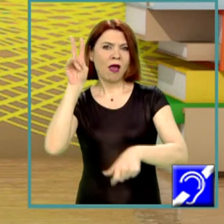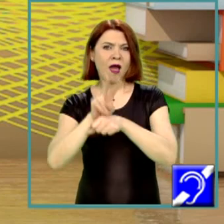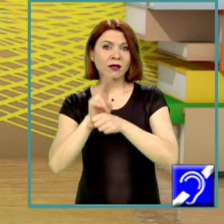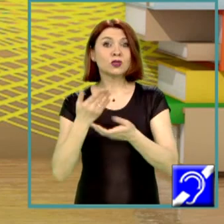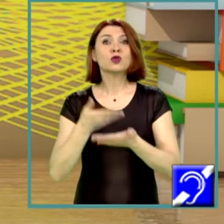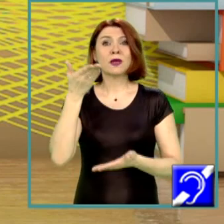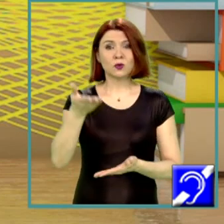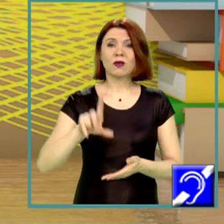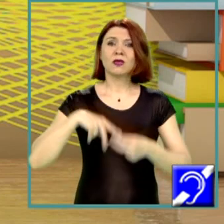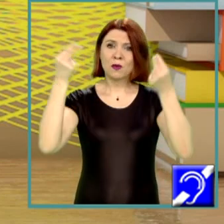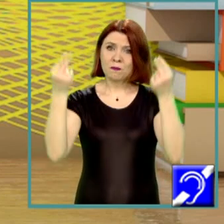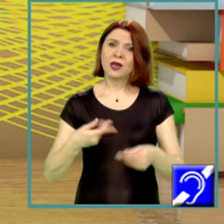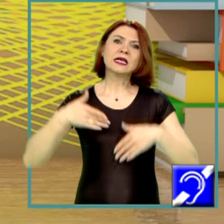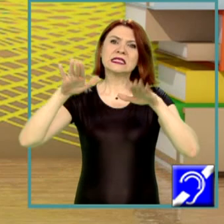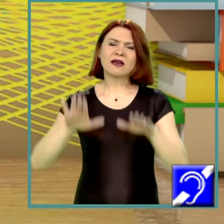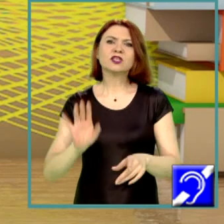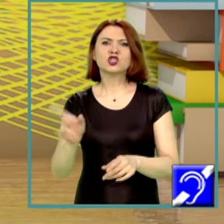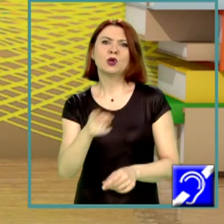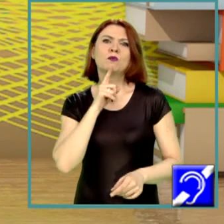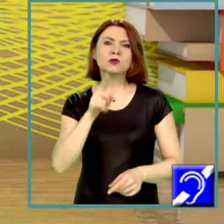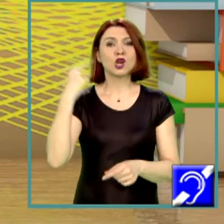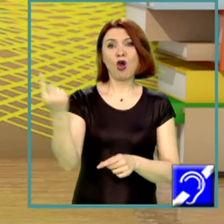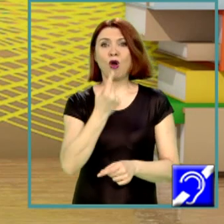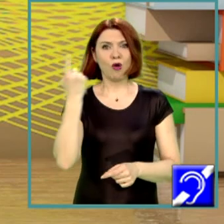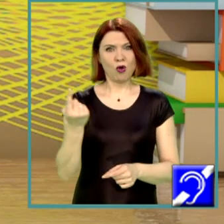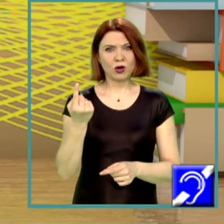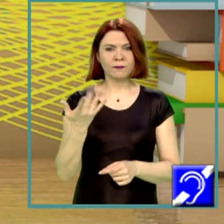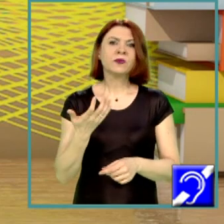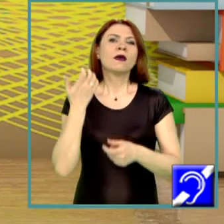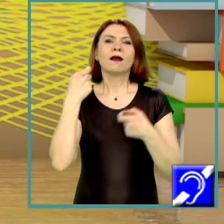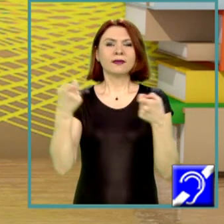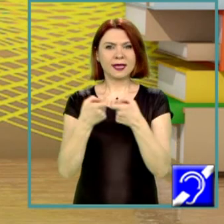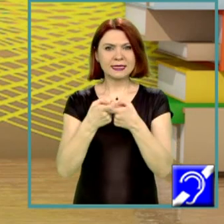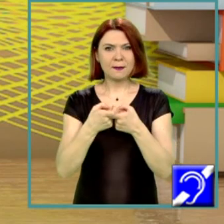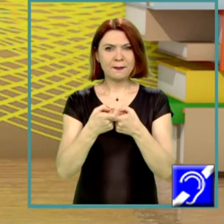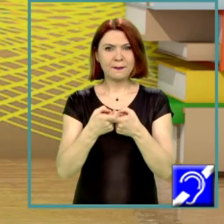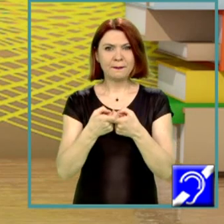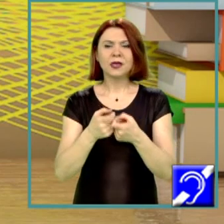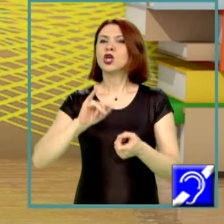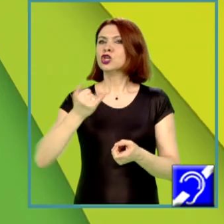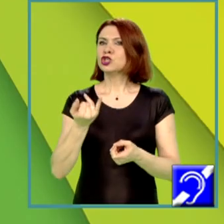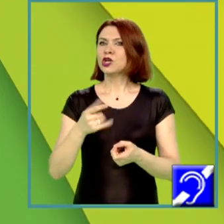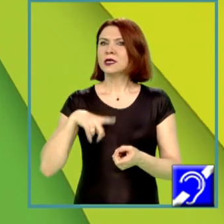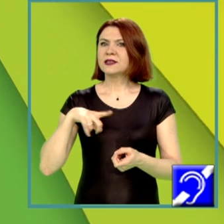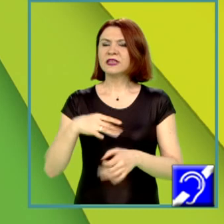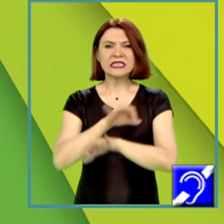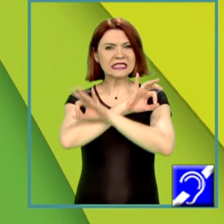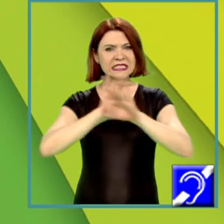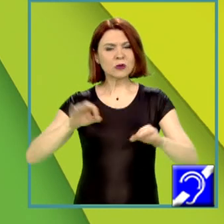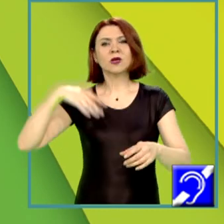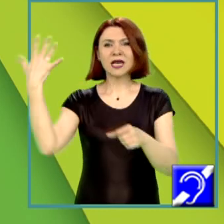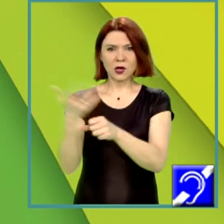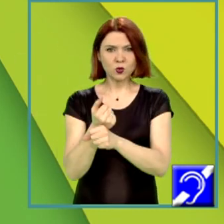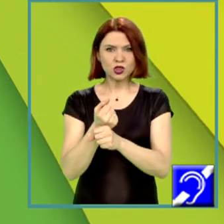pentru acesta Ar fi bine să aveți cel puțin o oră în timpul examenului astfel încât să fiți siguri că